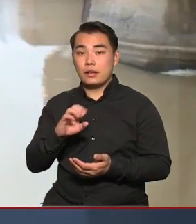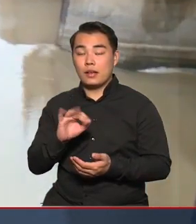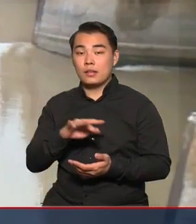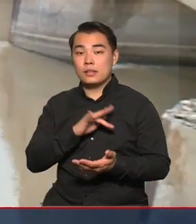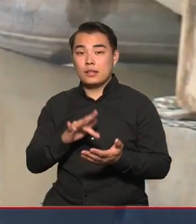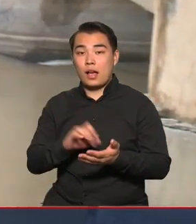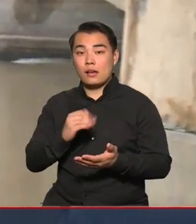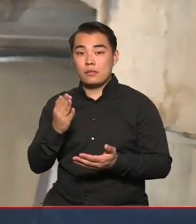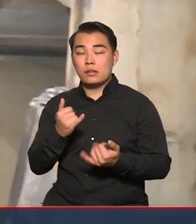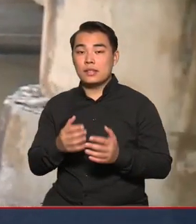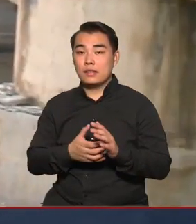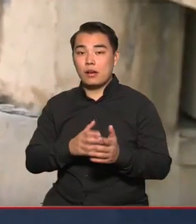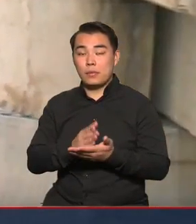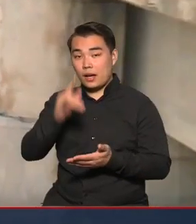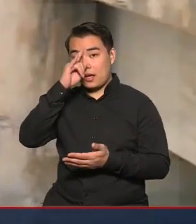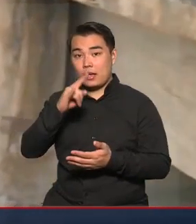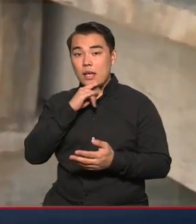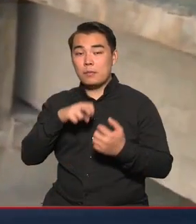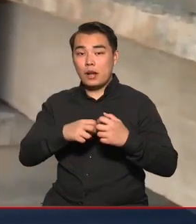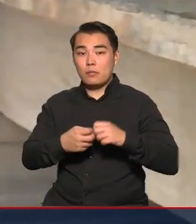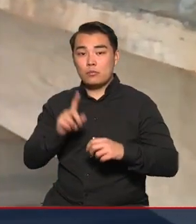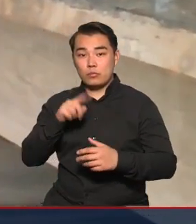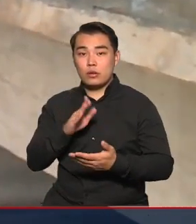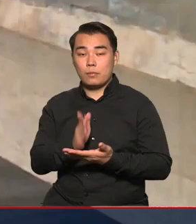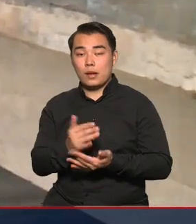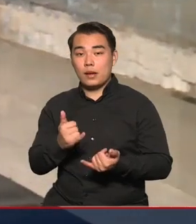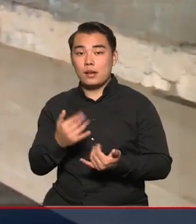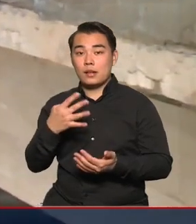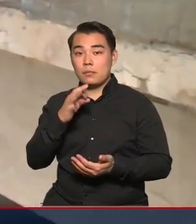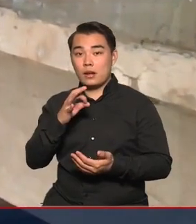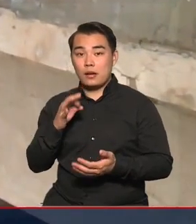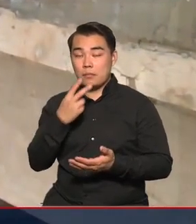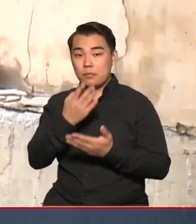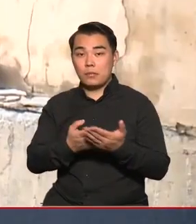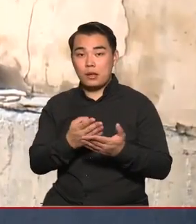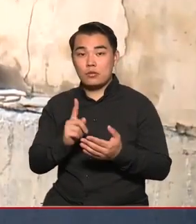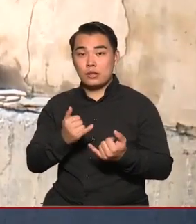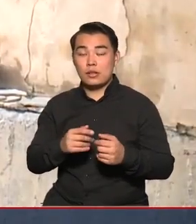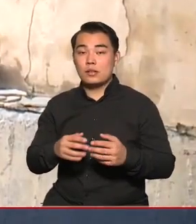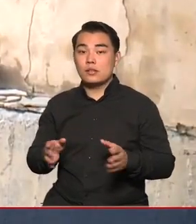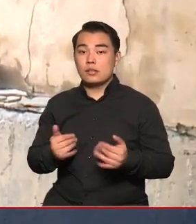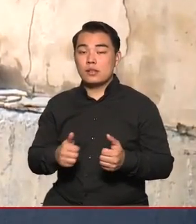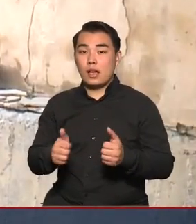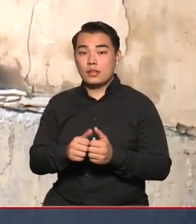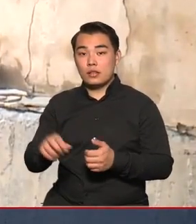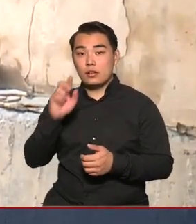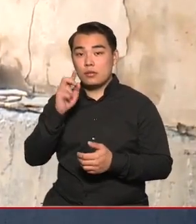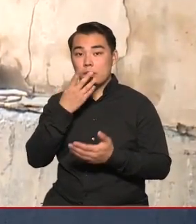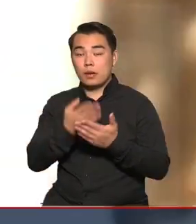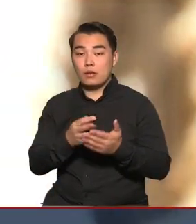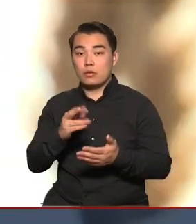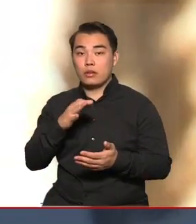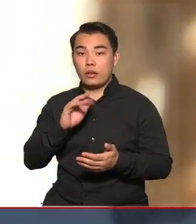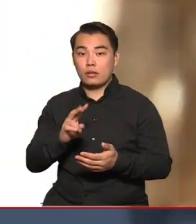елдерінде тапшы. Оның ішінде Қазақстанда да проблема өзекті. Елдегі 40%-дан артық тіршілік нәрі көрші мемлекеттерден бастау алатын